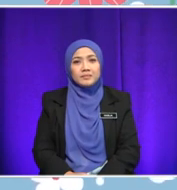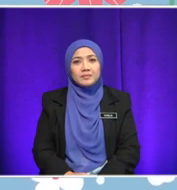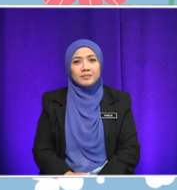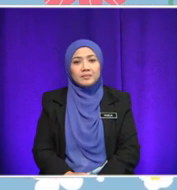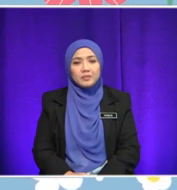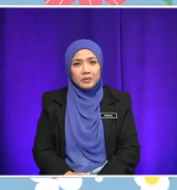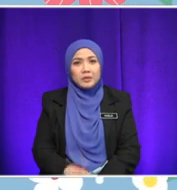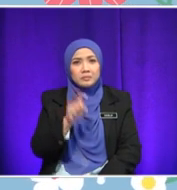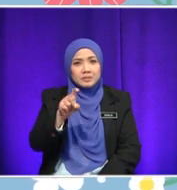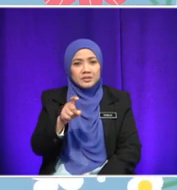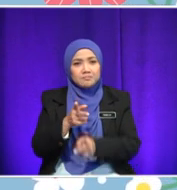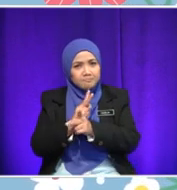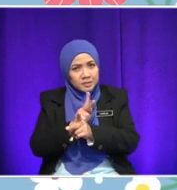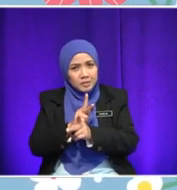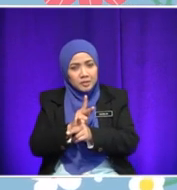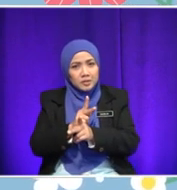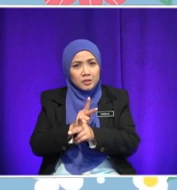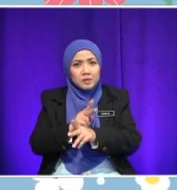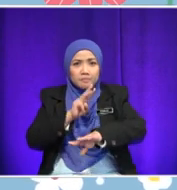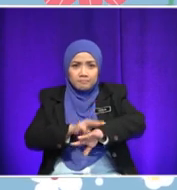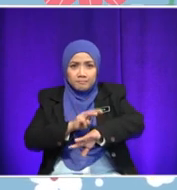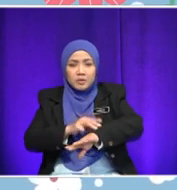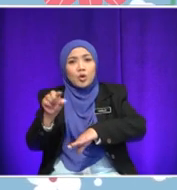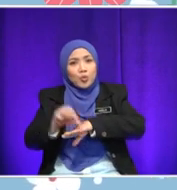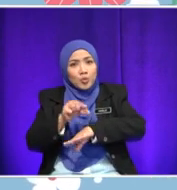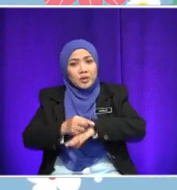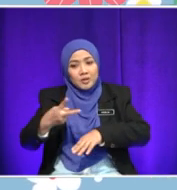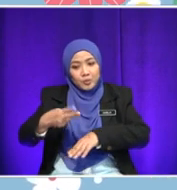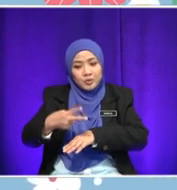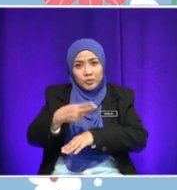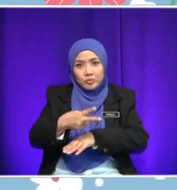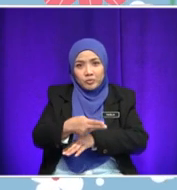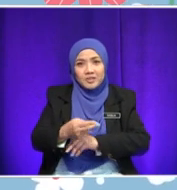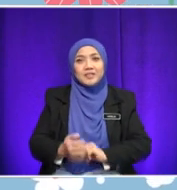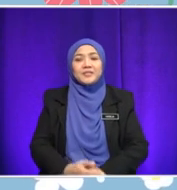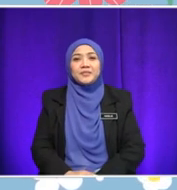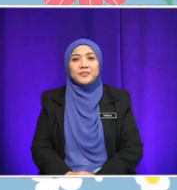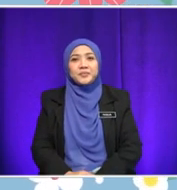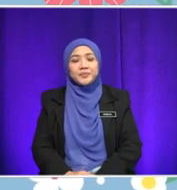di rumah memotong satu persatu kita cucuk